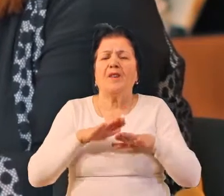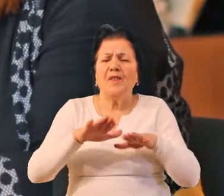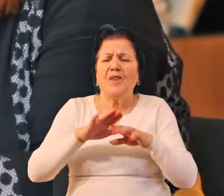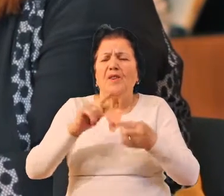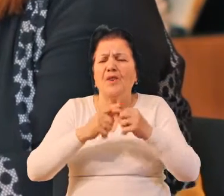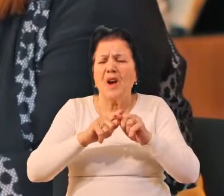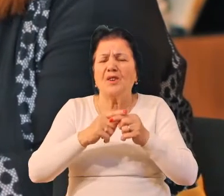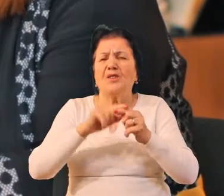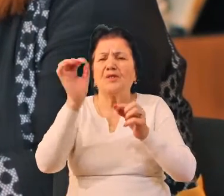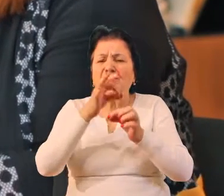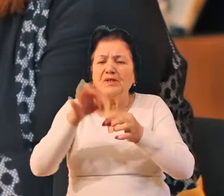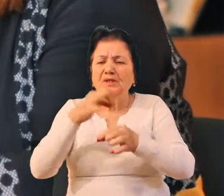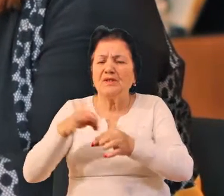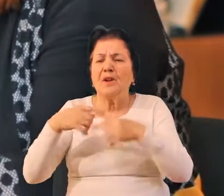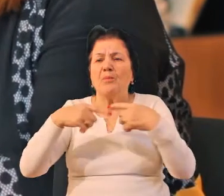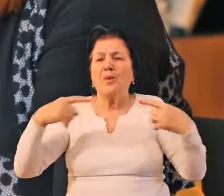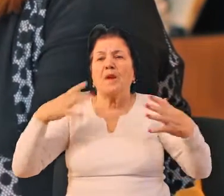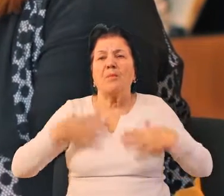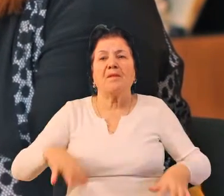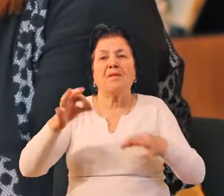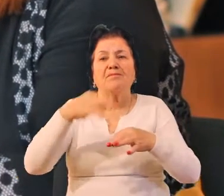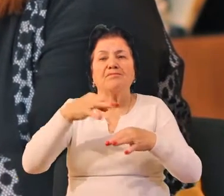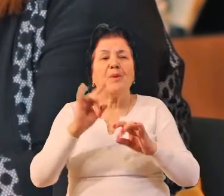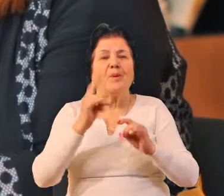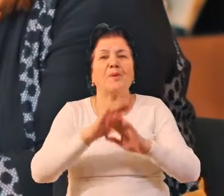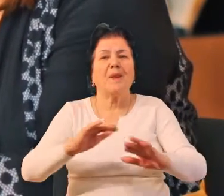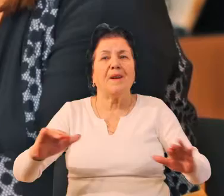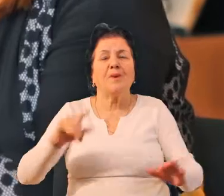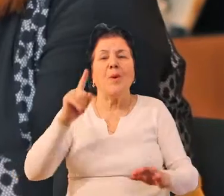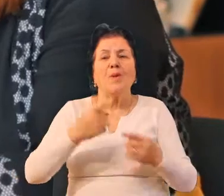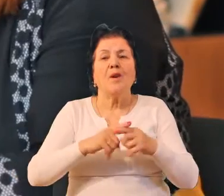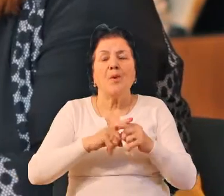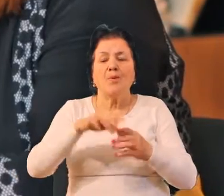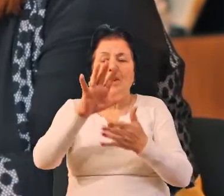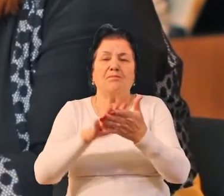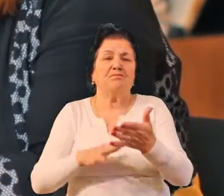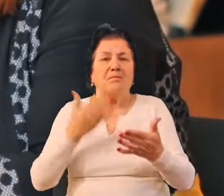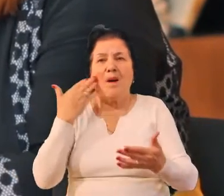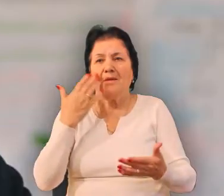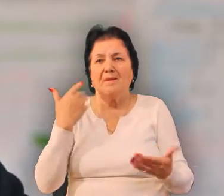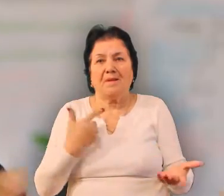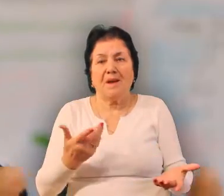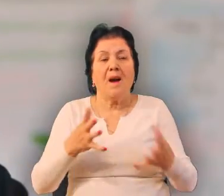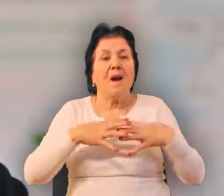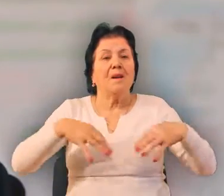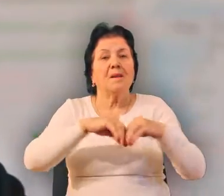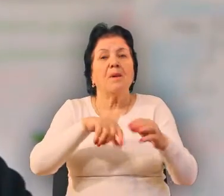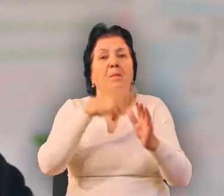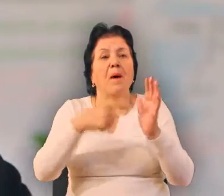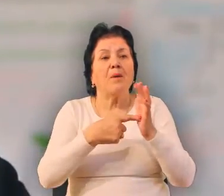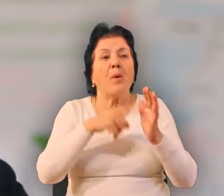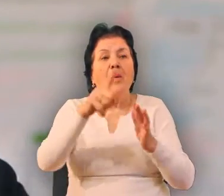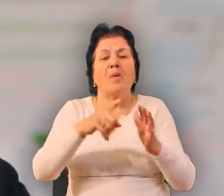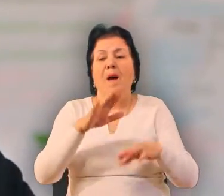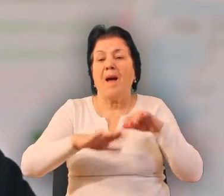çox gözəl dərzilik bacarığı var. Çox gözəl tikiş, naxış. Məsələn, müxtəlif